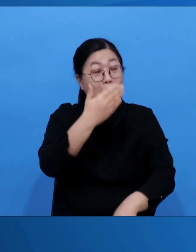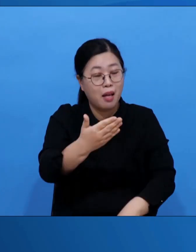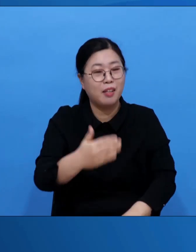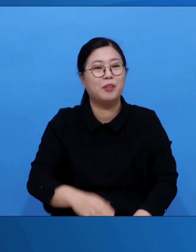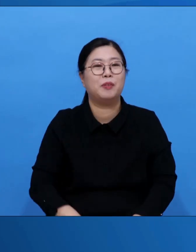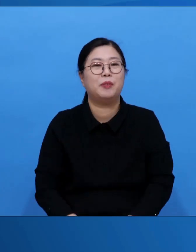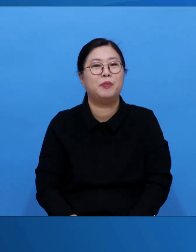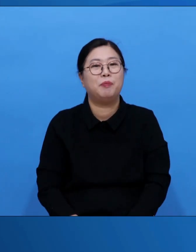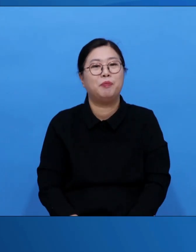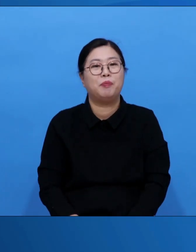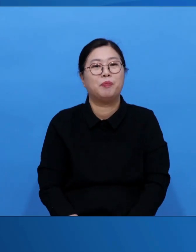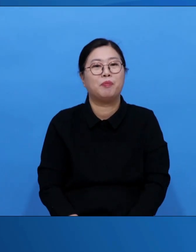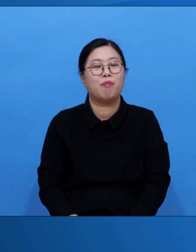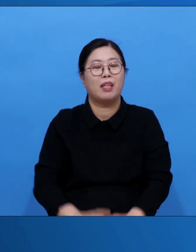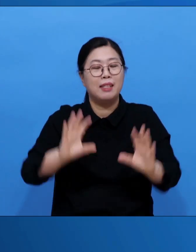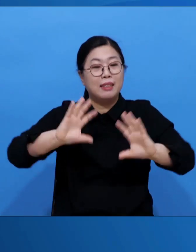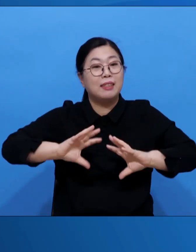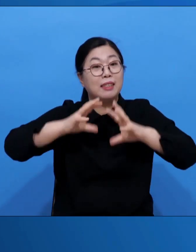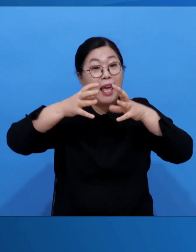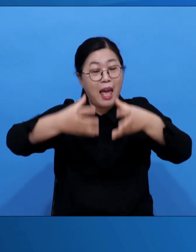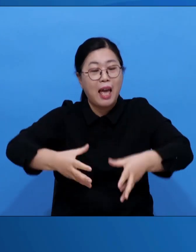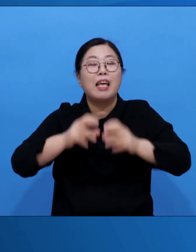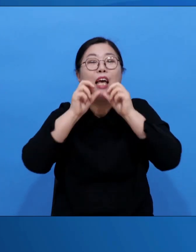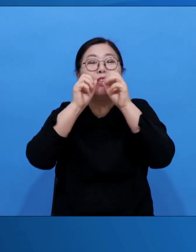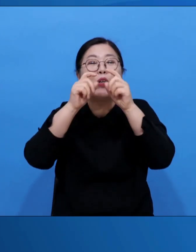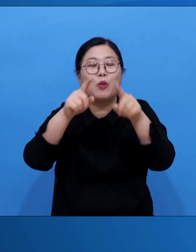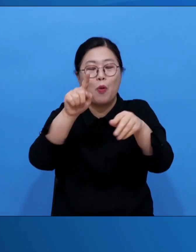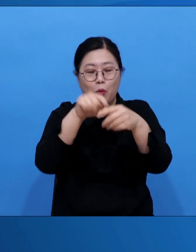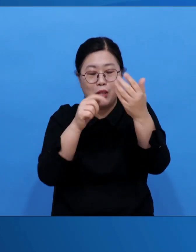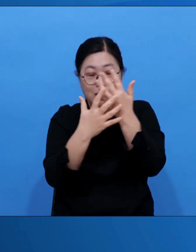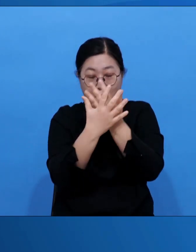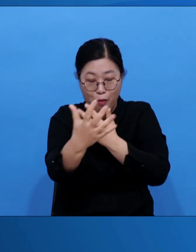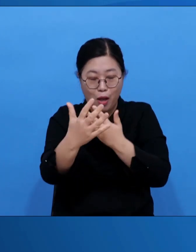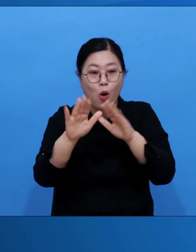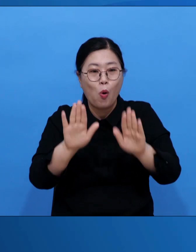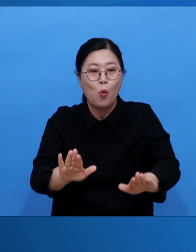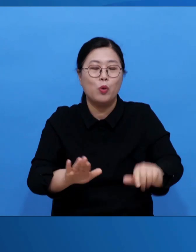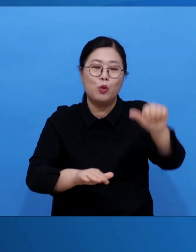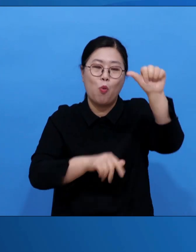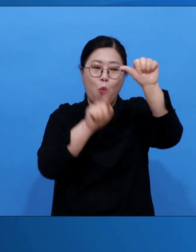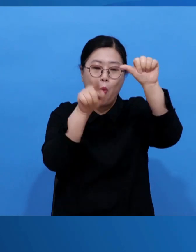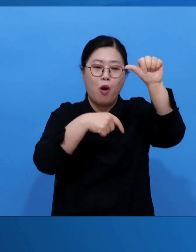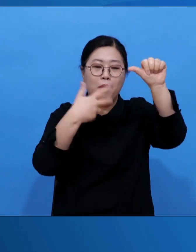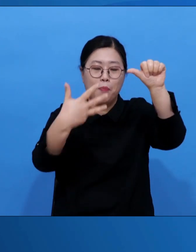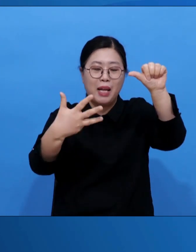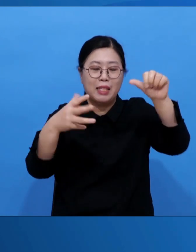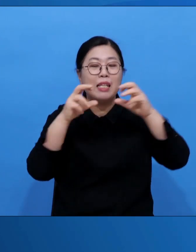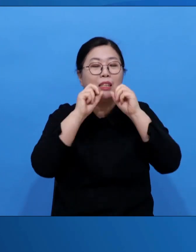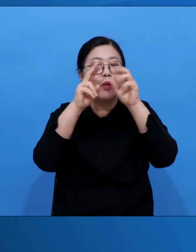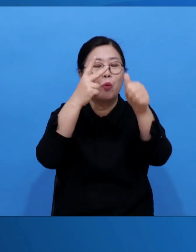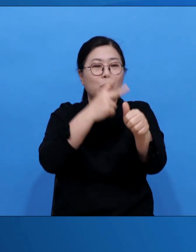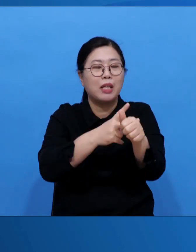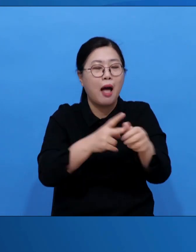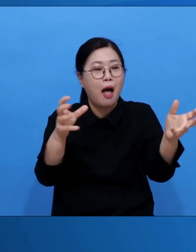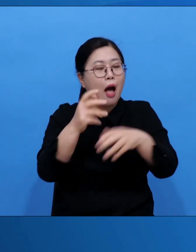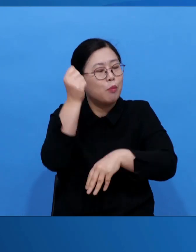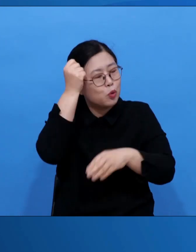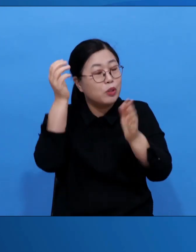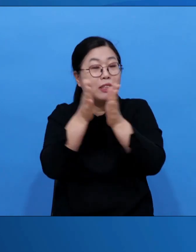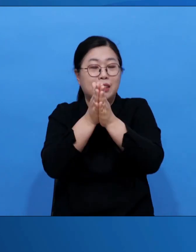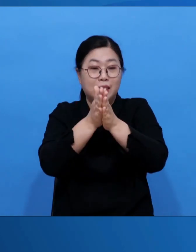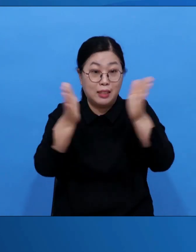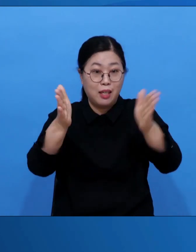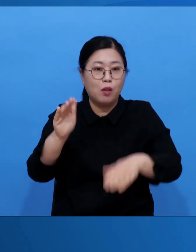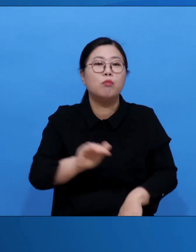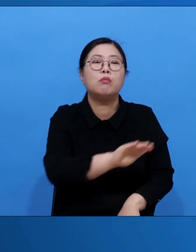세계 선교대회가 오는 5월 5일 선교사 합숙으로 시작합니다. 모든 교회는 선교사님들이